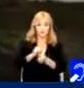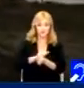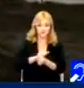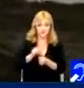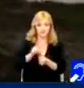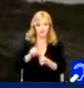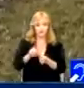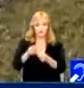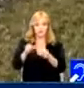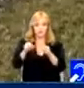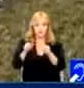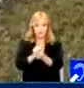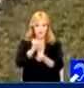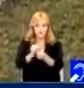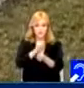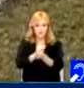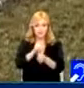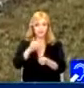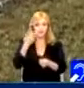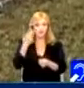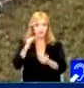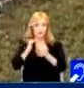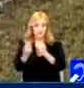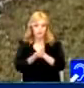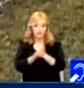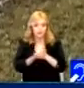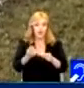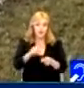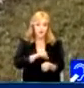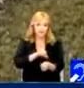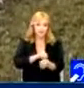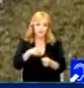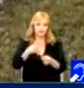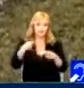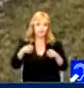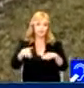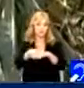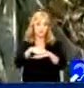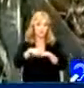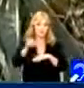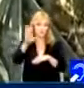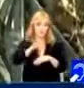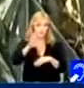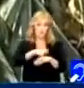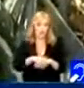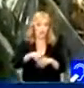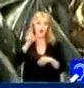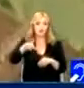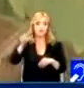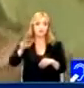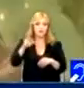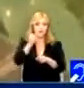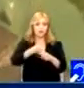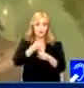cannabis, mai ușor de transportat, ascunsă în doze de aluminiu de răcoritoare. Drogurile erau pentru piața din Europa, iar localnicii care lucrau la plantație primeau